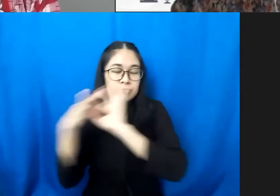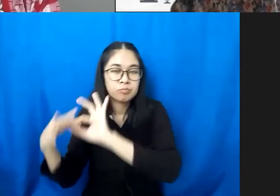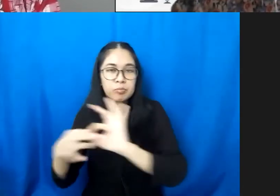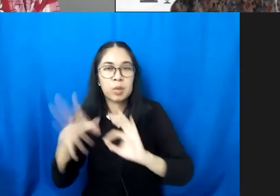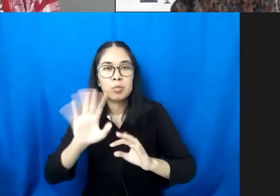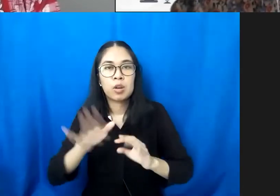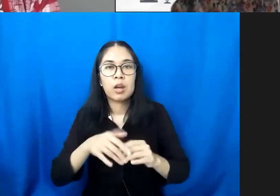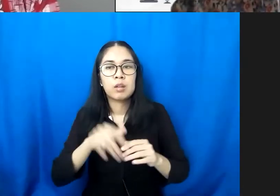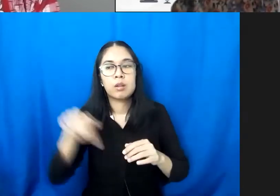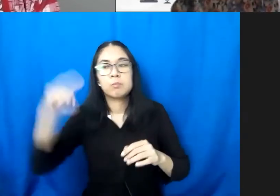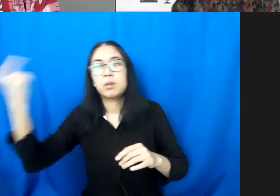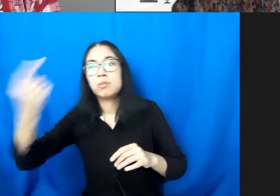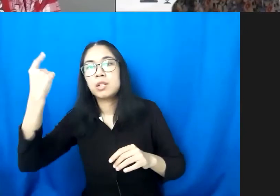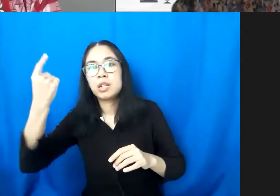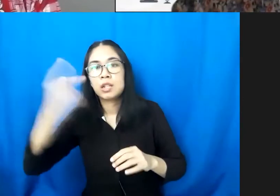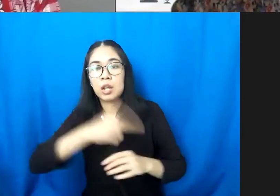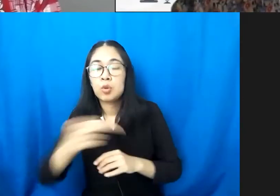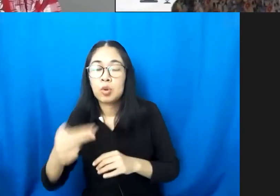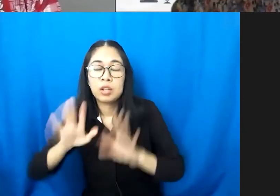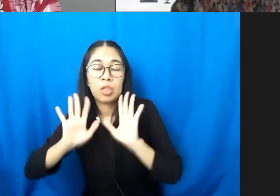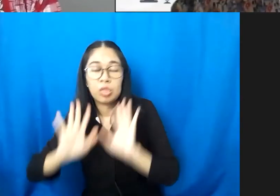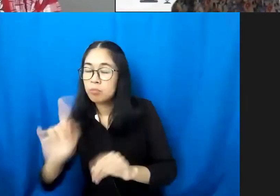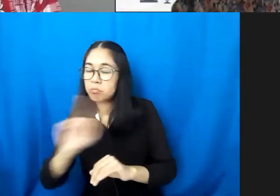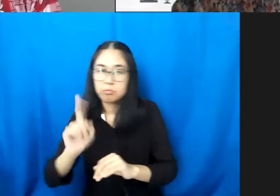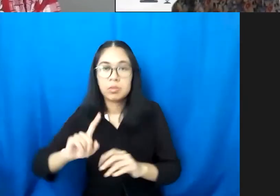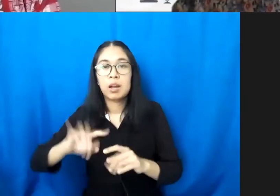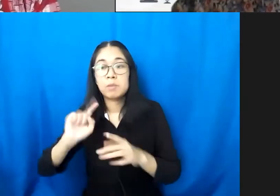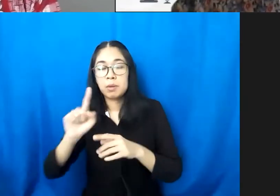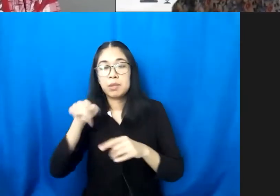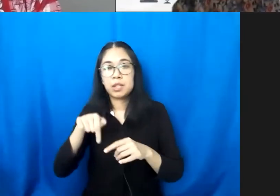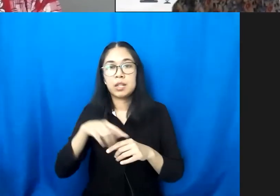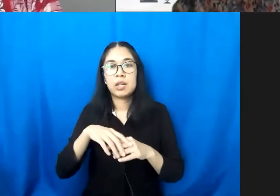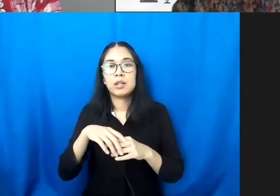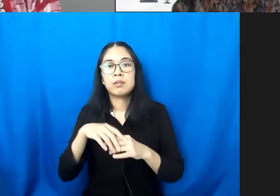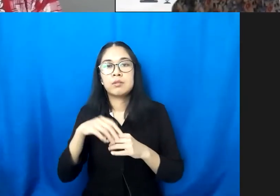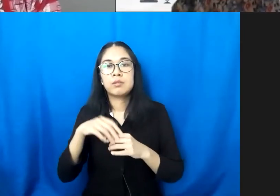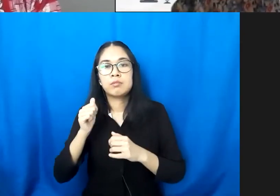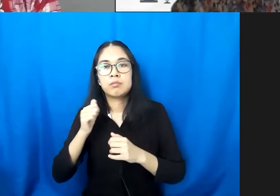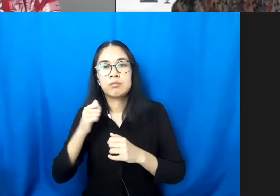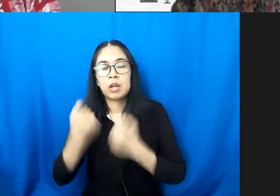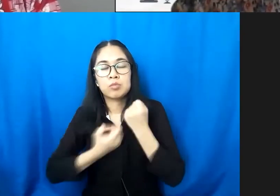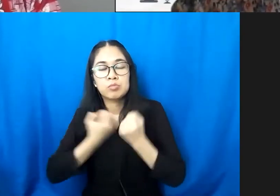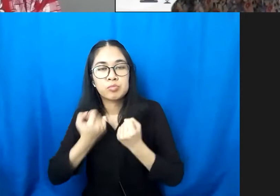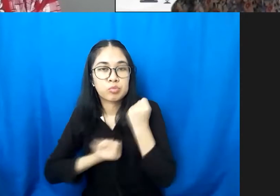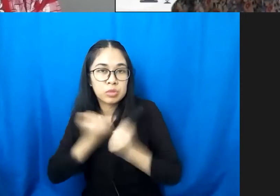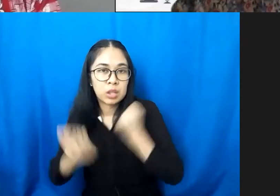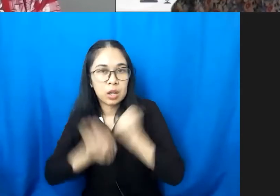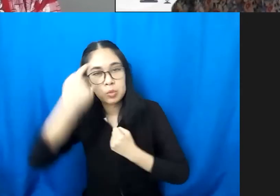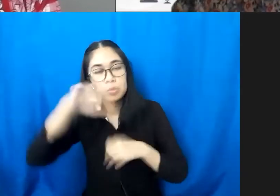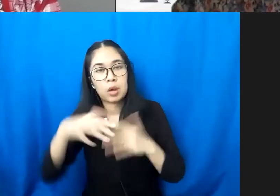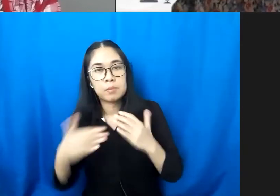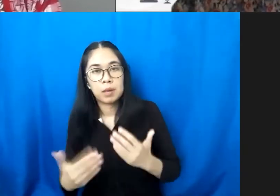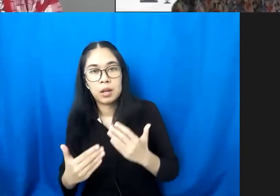tingkat pemerintah di Indonesia, tapi juga karena ini adalah bagian dari upaya untuk juga menurunkan